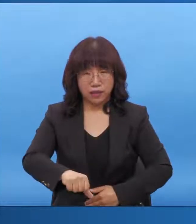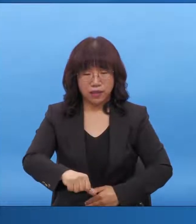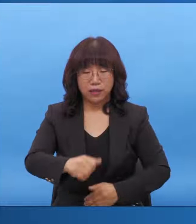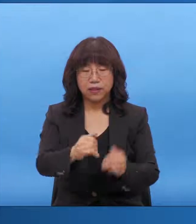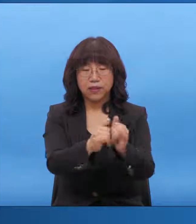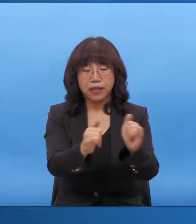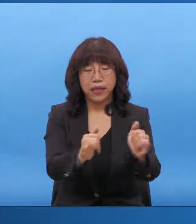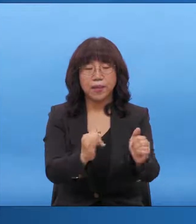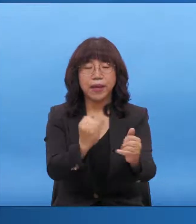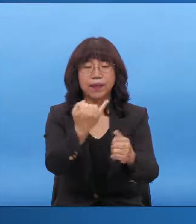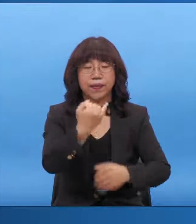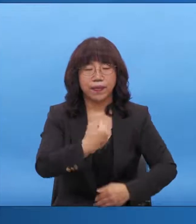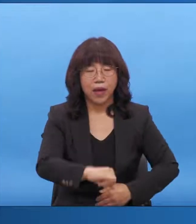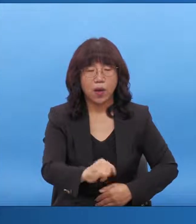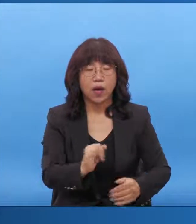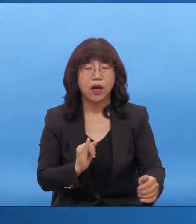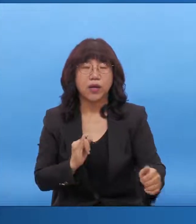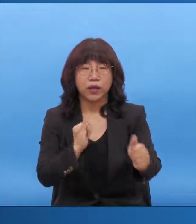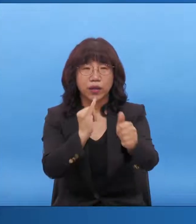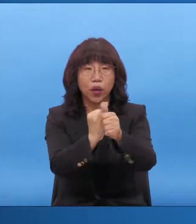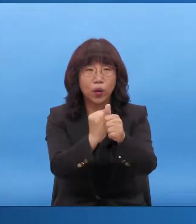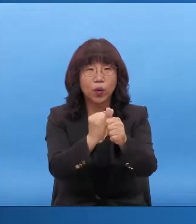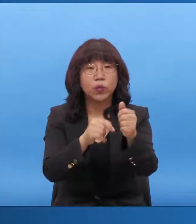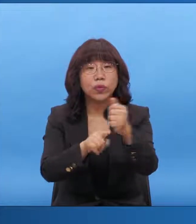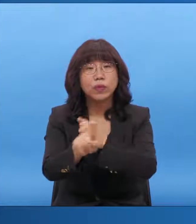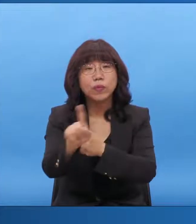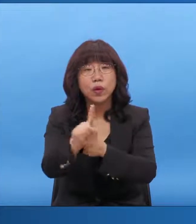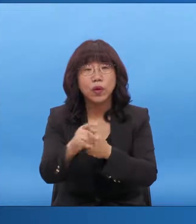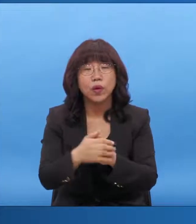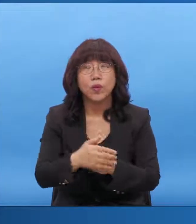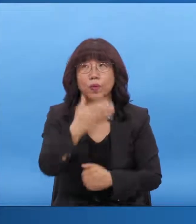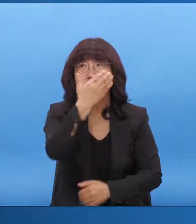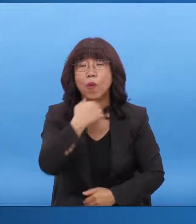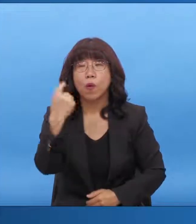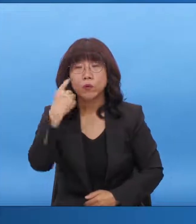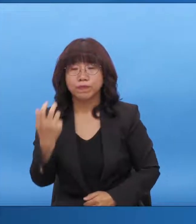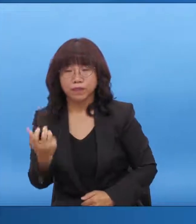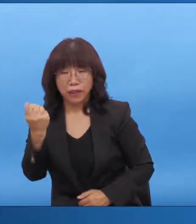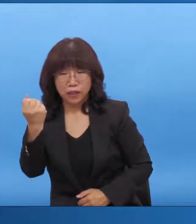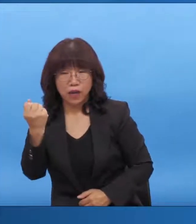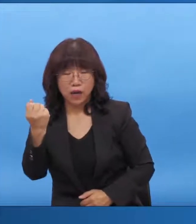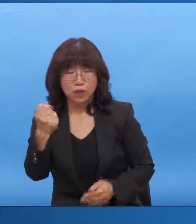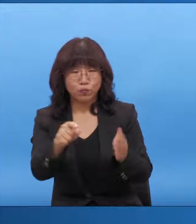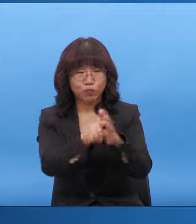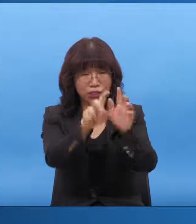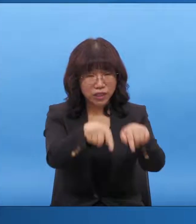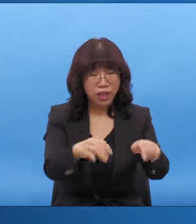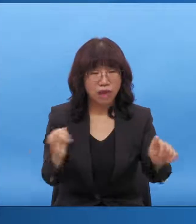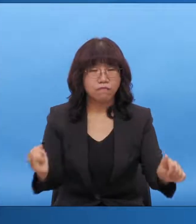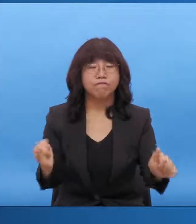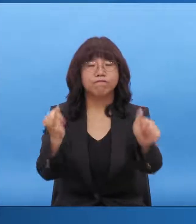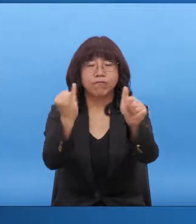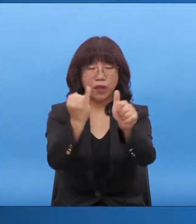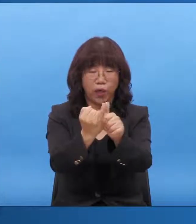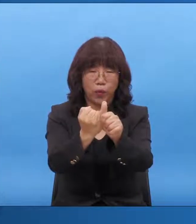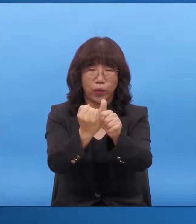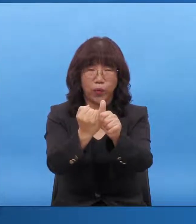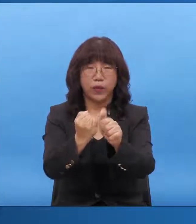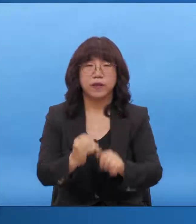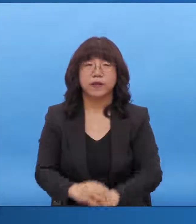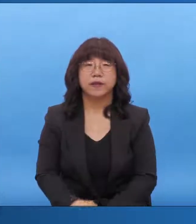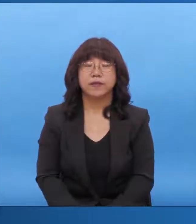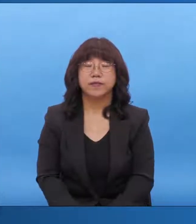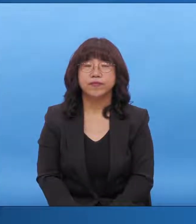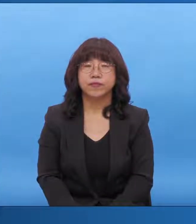말이 무슨 말인가 하니까 복음 가진 사람이 복음 없는 사람과 만나 결혼했다 이 뜻이에요. It says